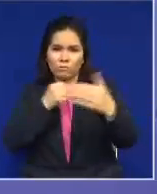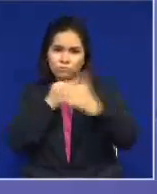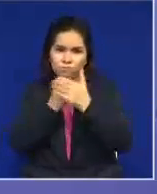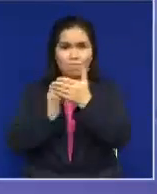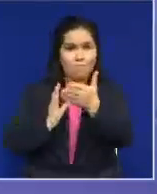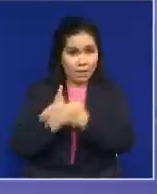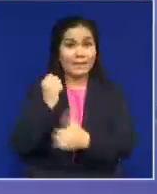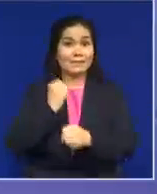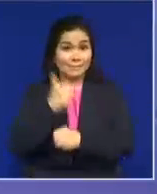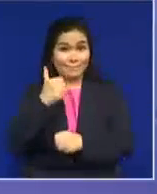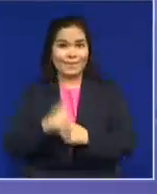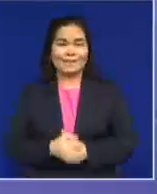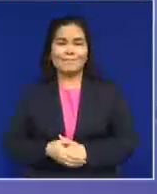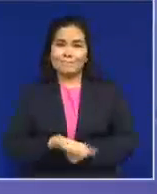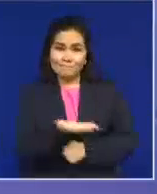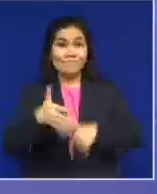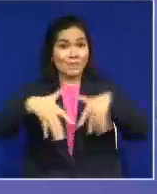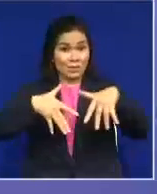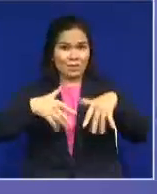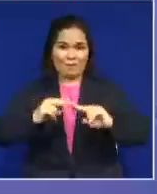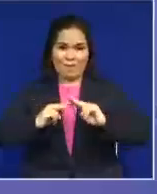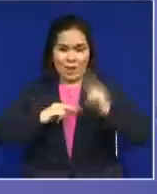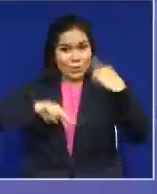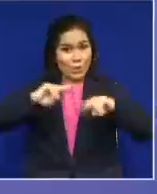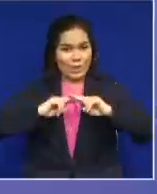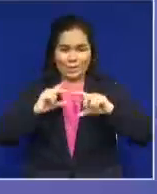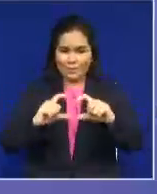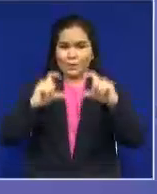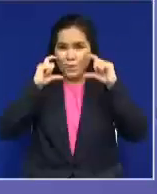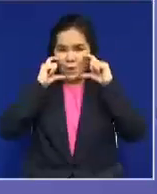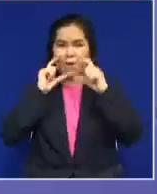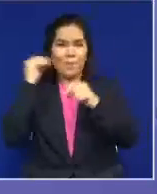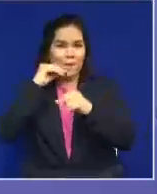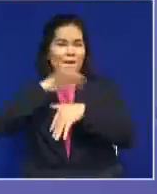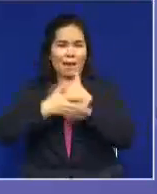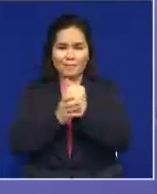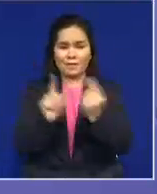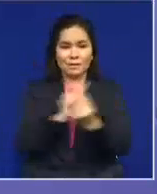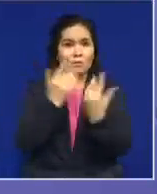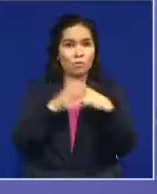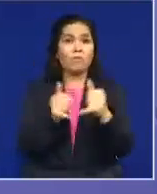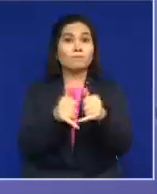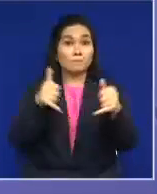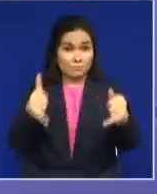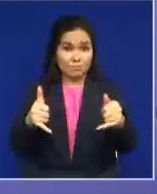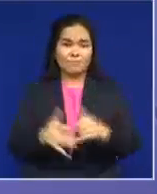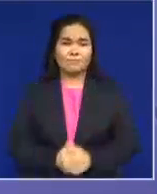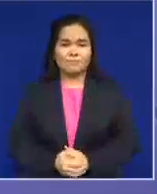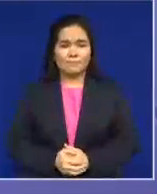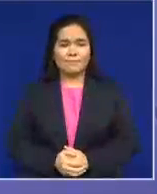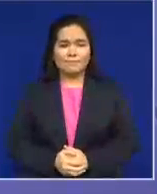ได้2มือค่ะที่จะสวมหน้ากากอนามัยล้างมือบ่อยๆแล้วก็รักษาระยะห่างค่ะประการ